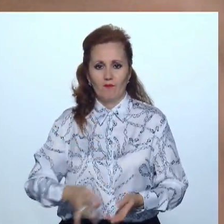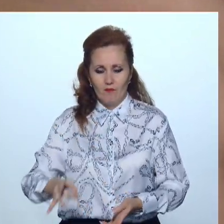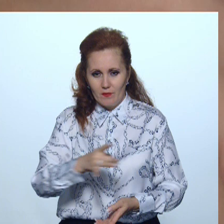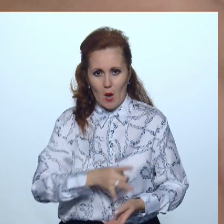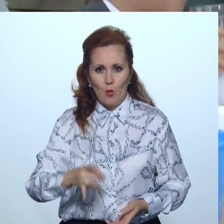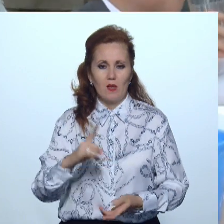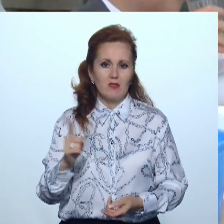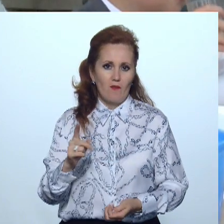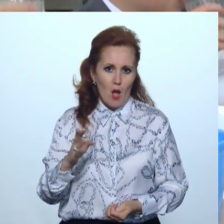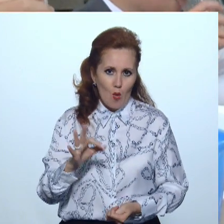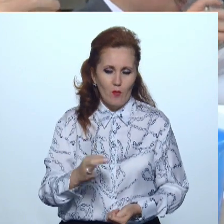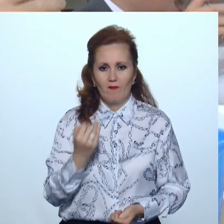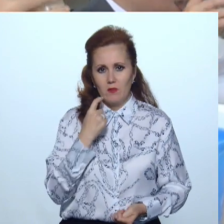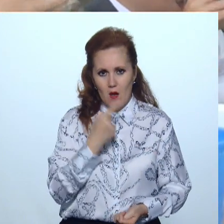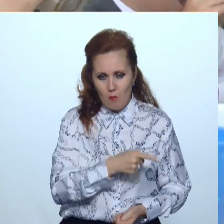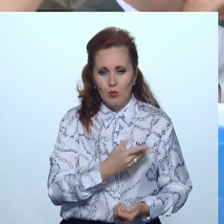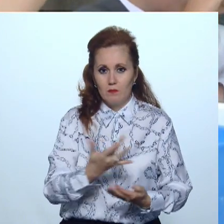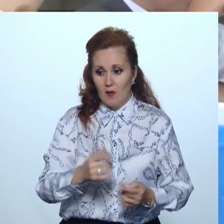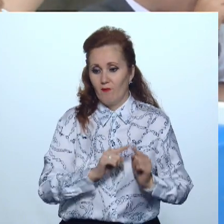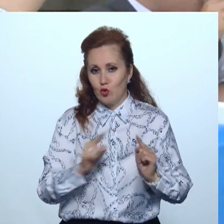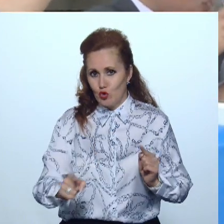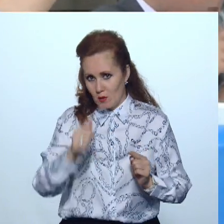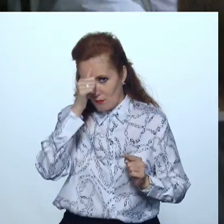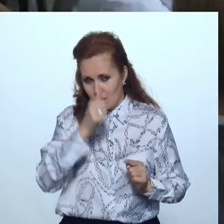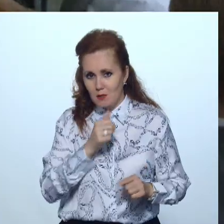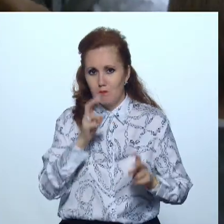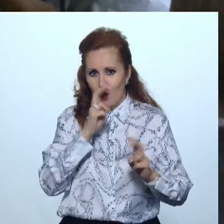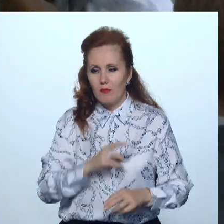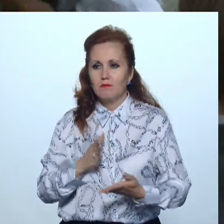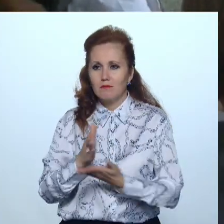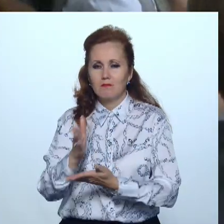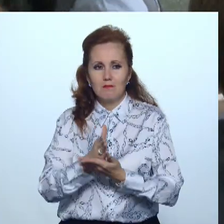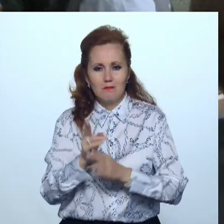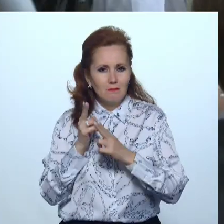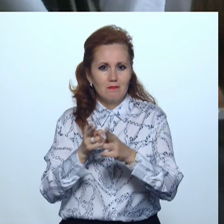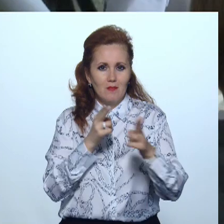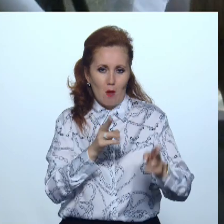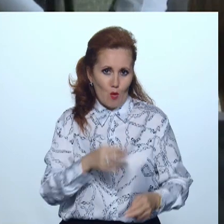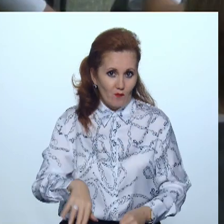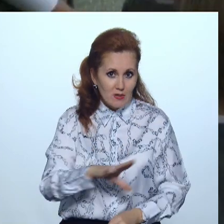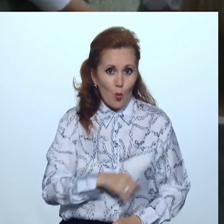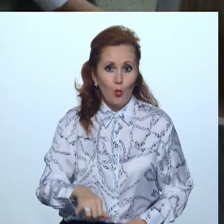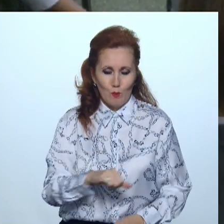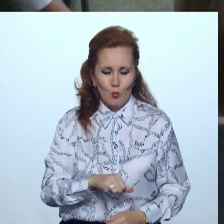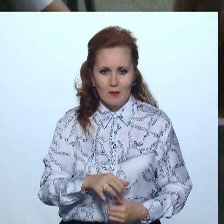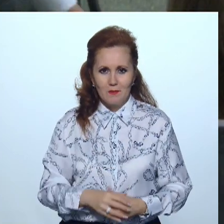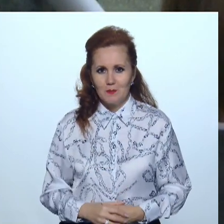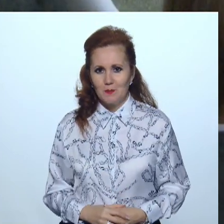и Можгинский район. Задача стоит в течение месяца проверить школы по всей республике. Александр Демидов, Юрий Дроздов,